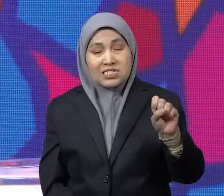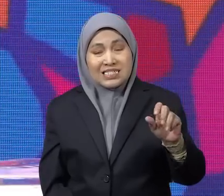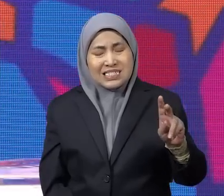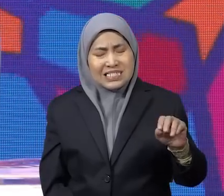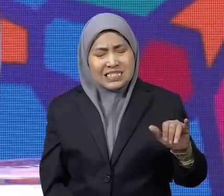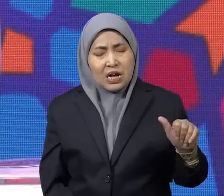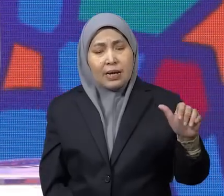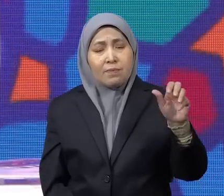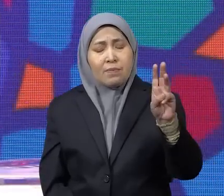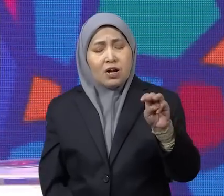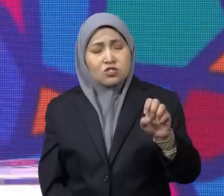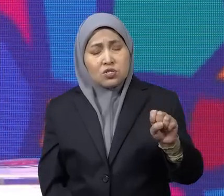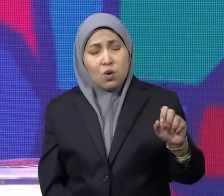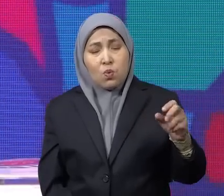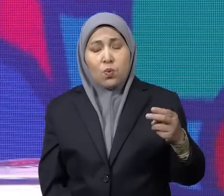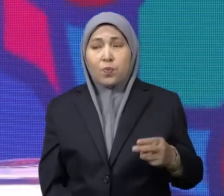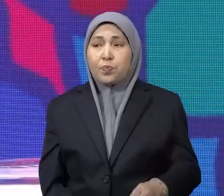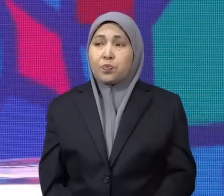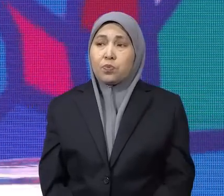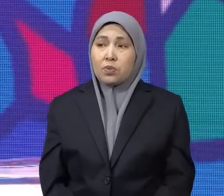يمسسني بشر